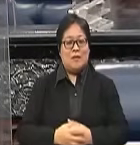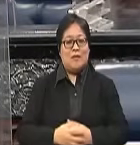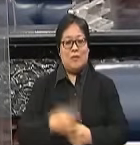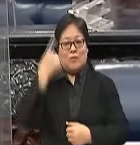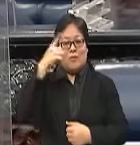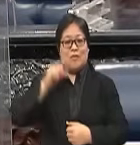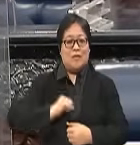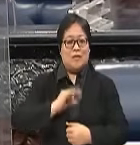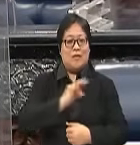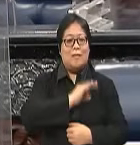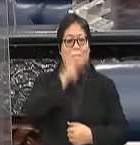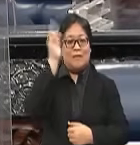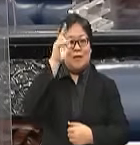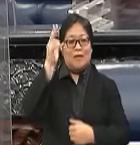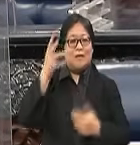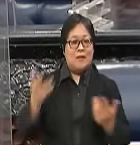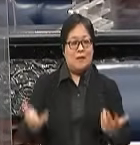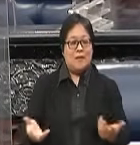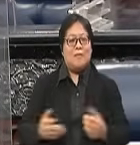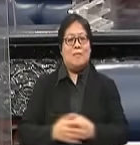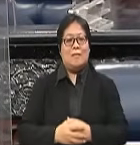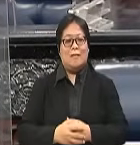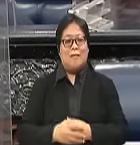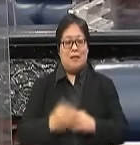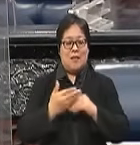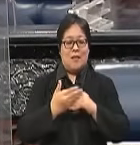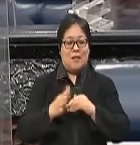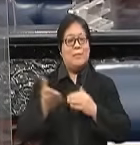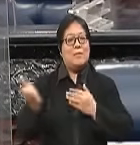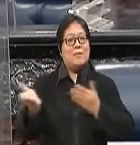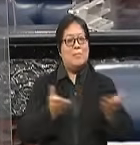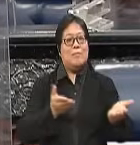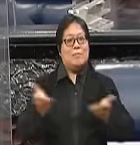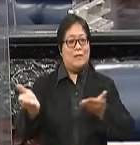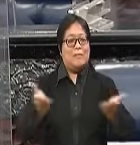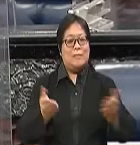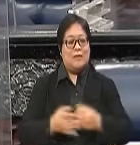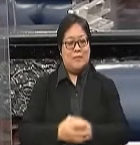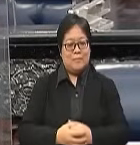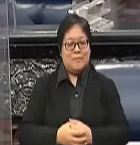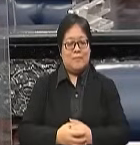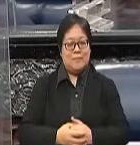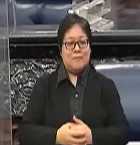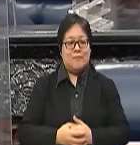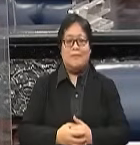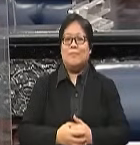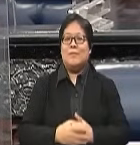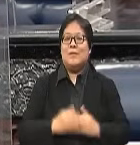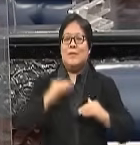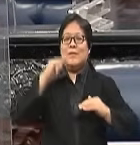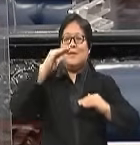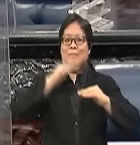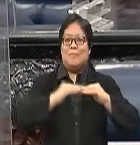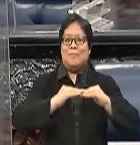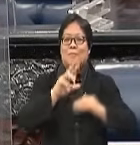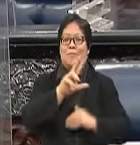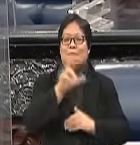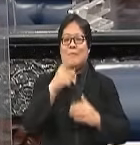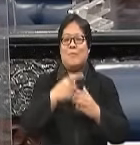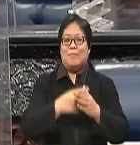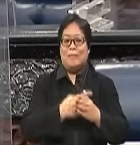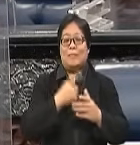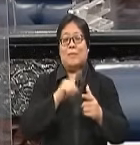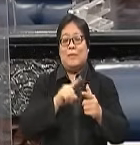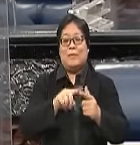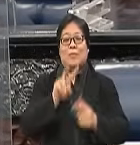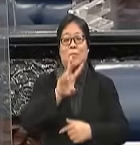kakitangan Awam the span MB hemat minimum 300 bulan